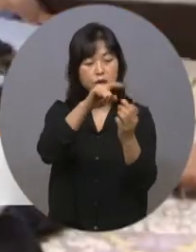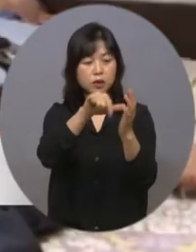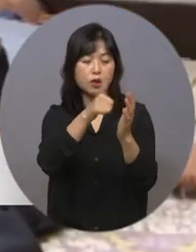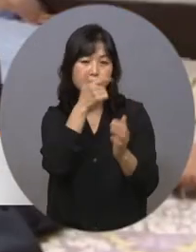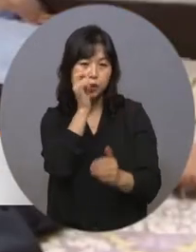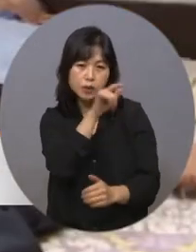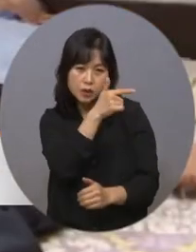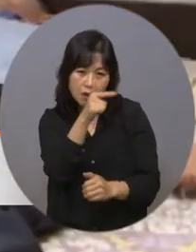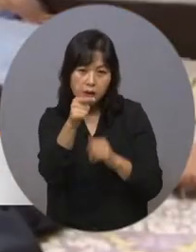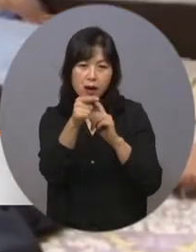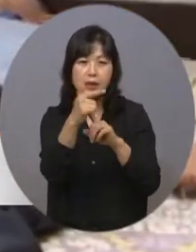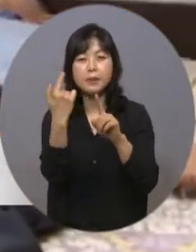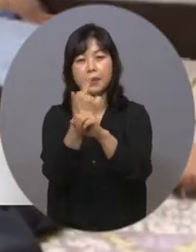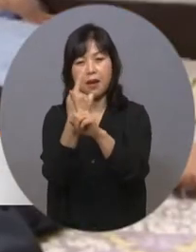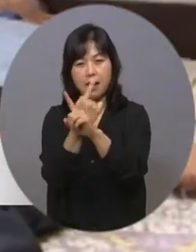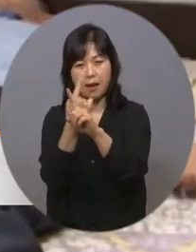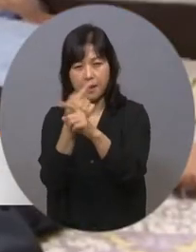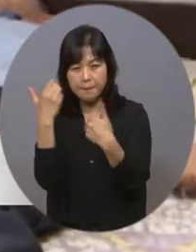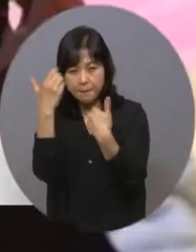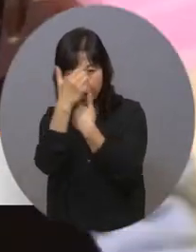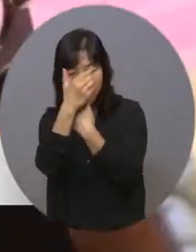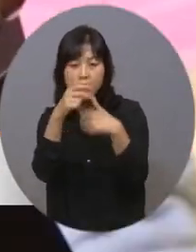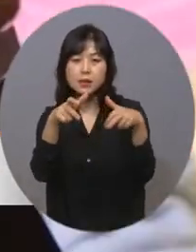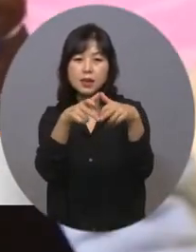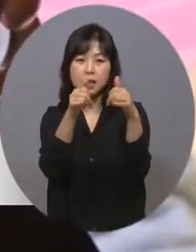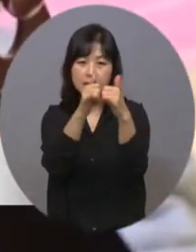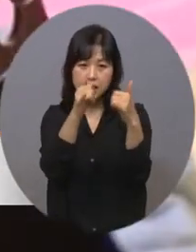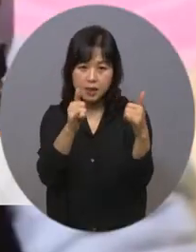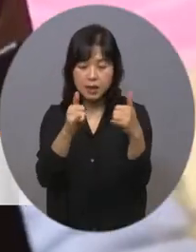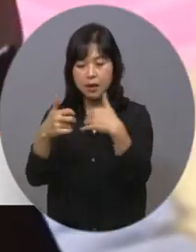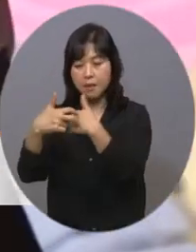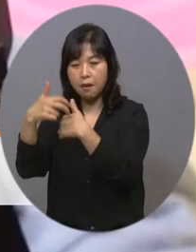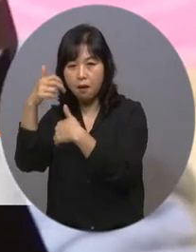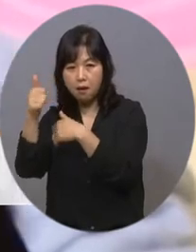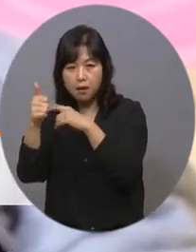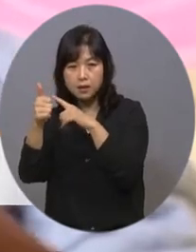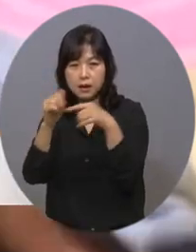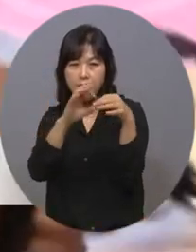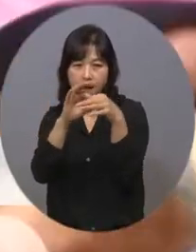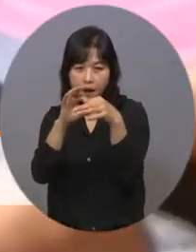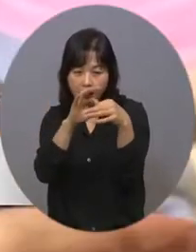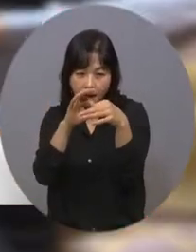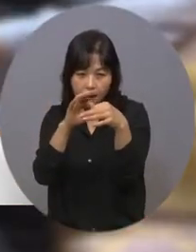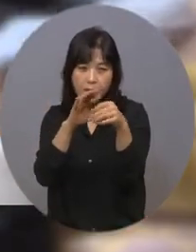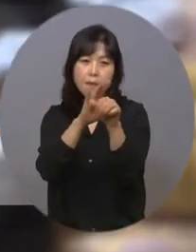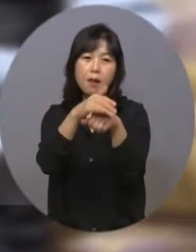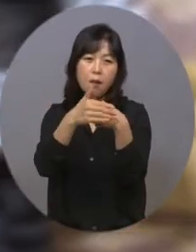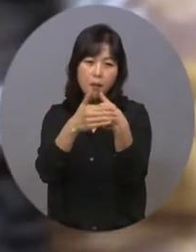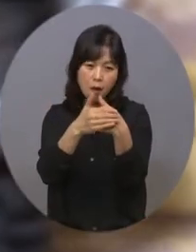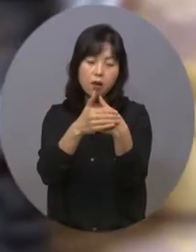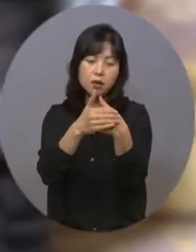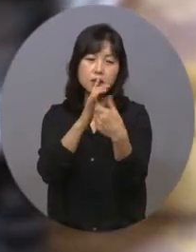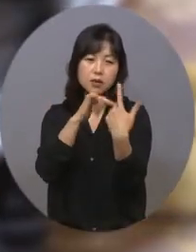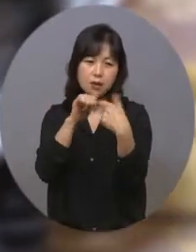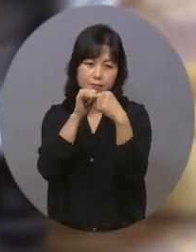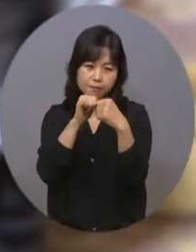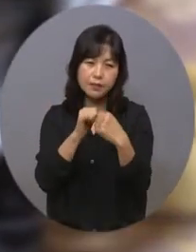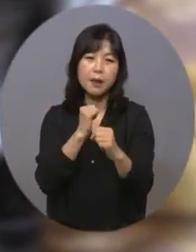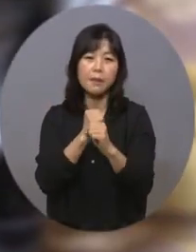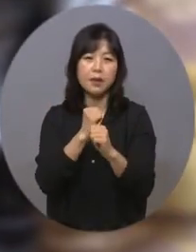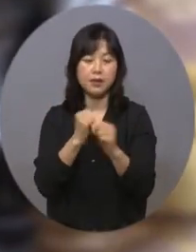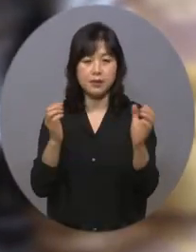개선 하고 장애인과 주치 에 참여 증진 강한 을 중점적으로 보완 했습니다 이번